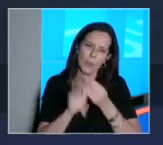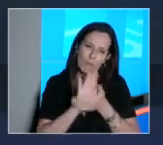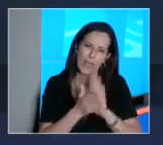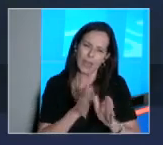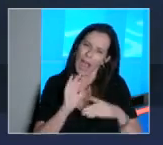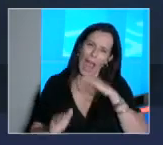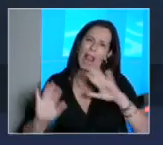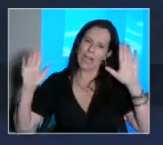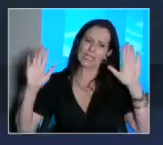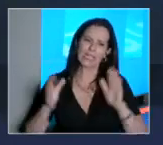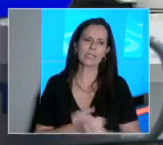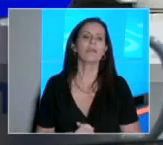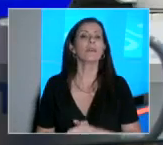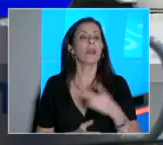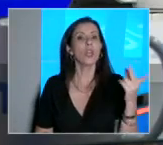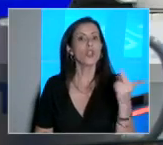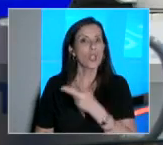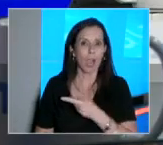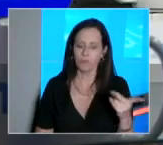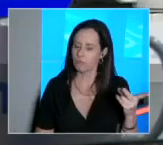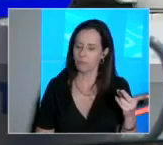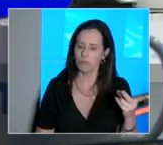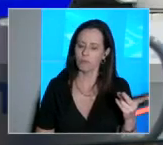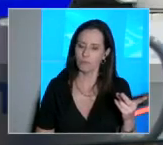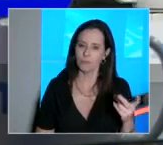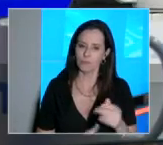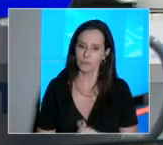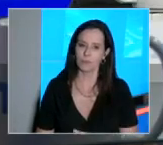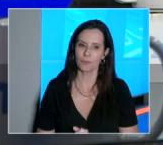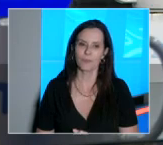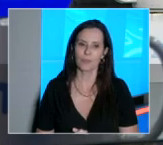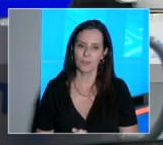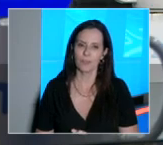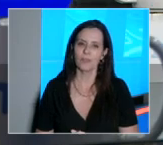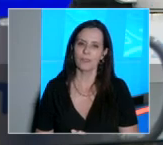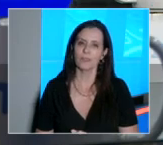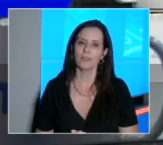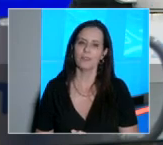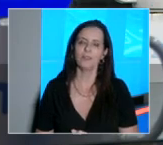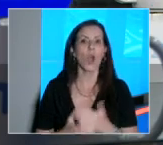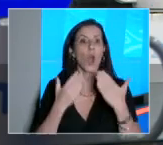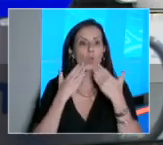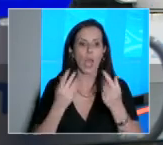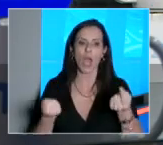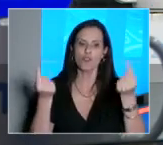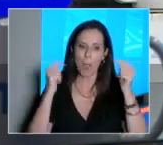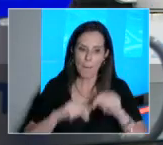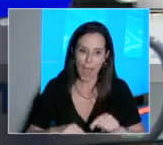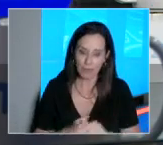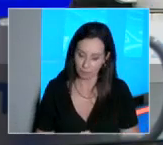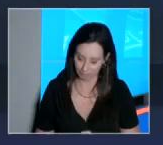ודי, חלס. כסאו שיפראו ושלב וובו, נכון? וובו. תודה רבה לכם